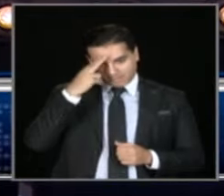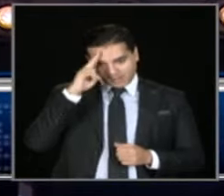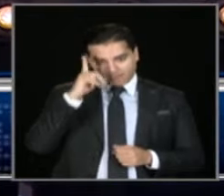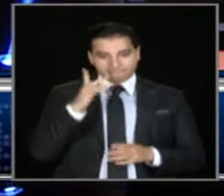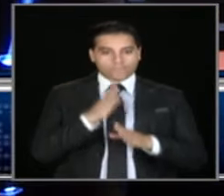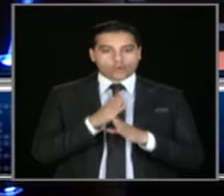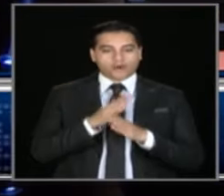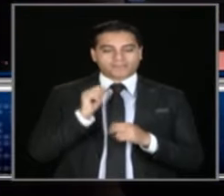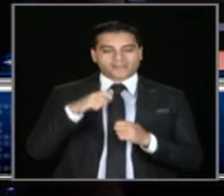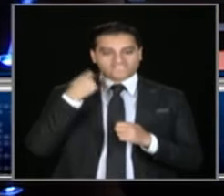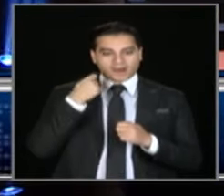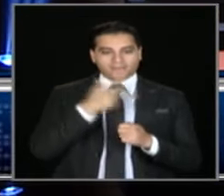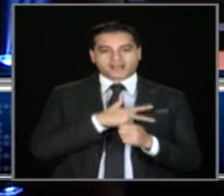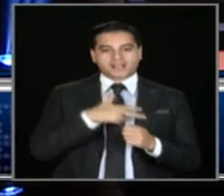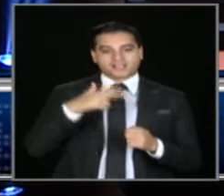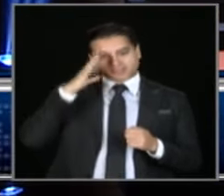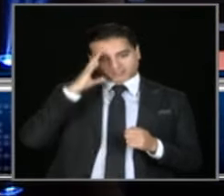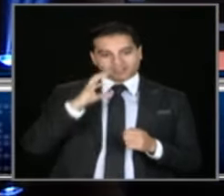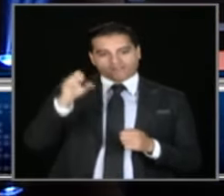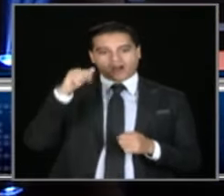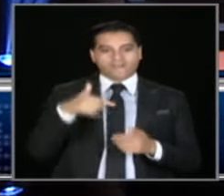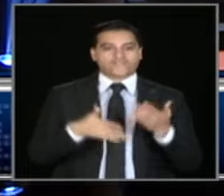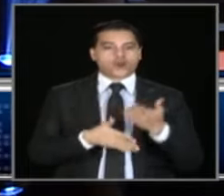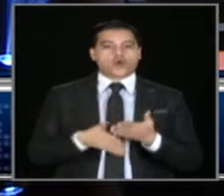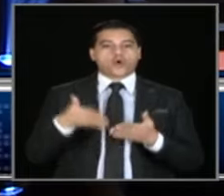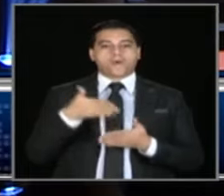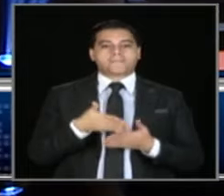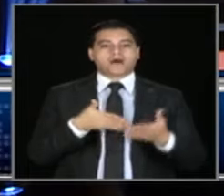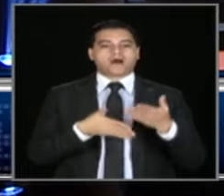من هو مخرج فيلم السفارة في العمارة؟